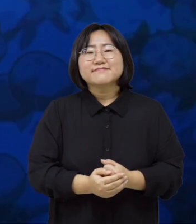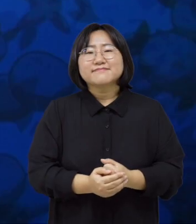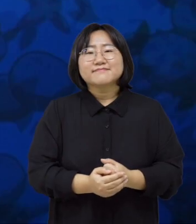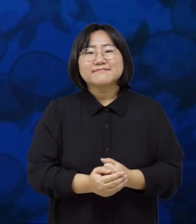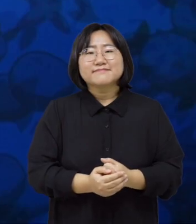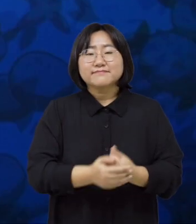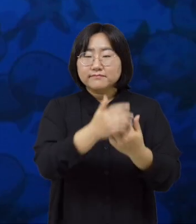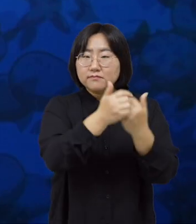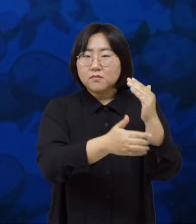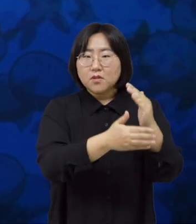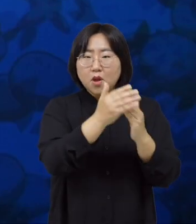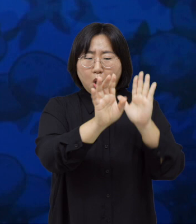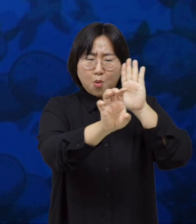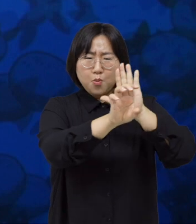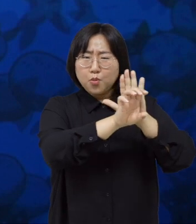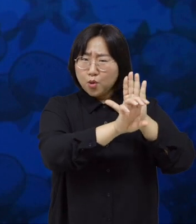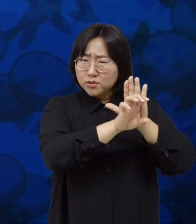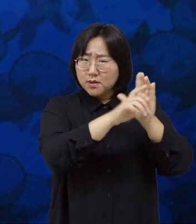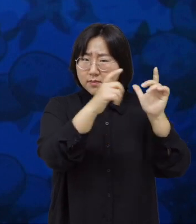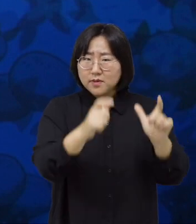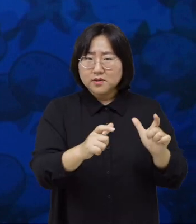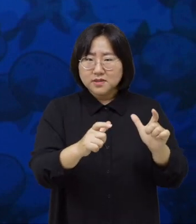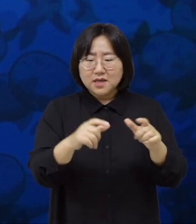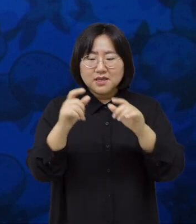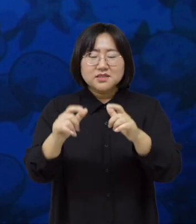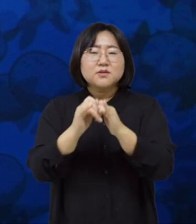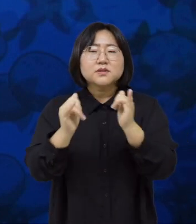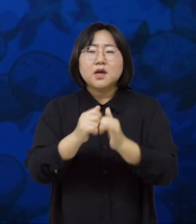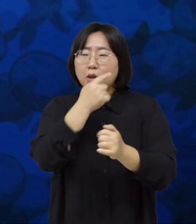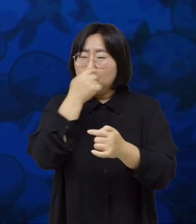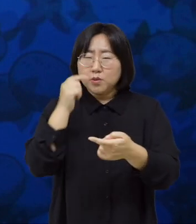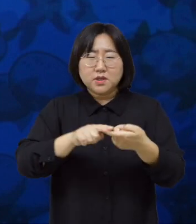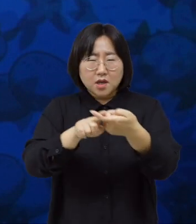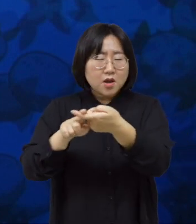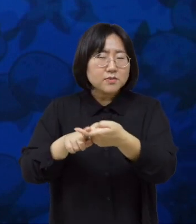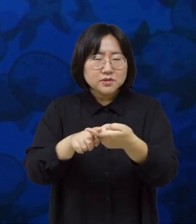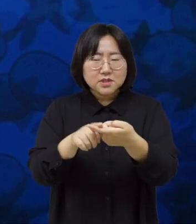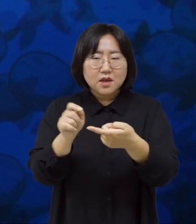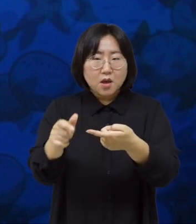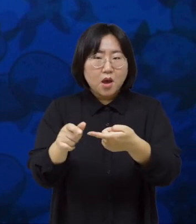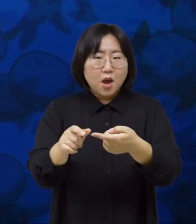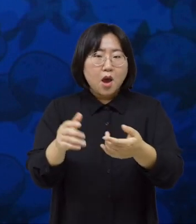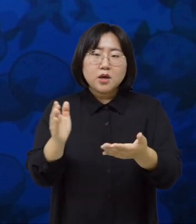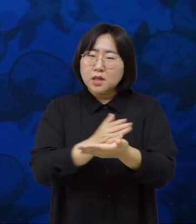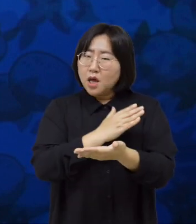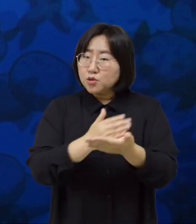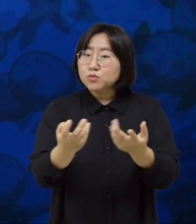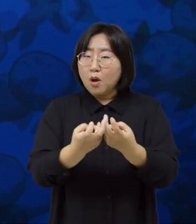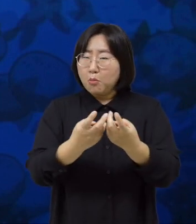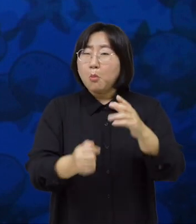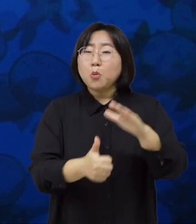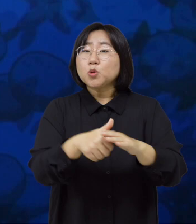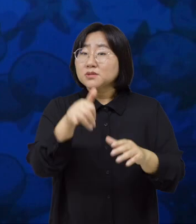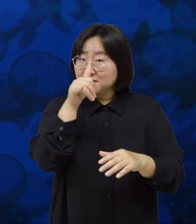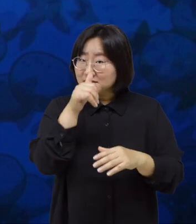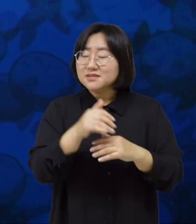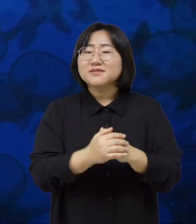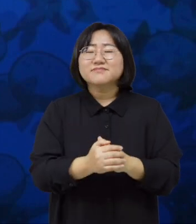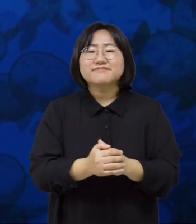서귀포시 표선면 지역사회보장협의체가 독특한 방법으로 나눔을 실천하고 있습니다.